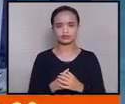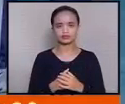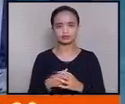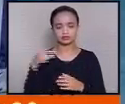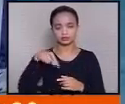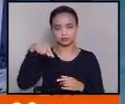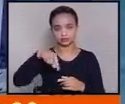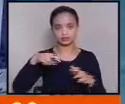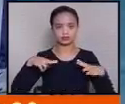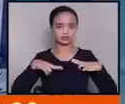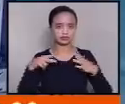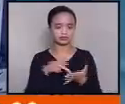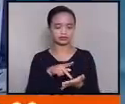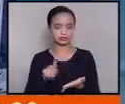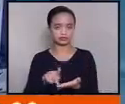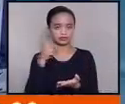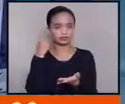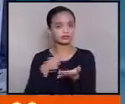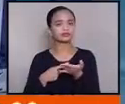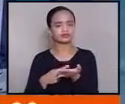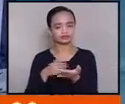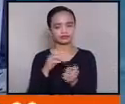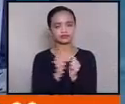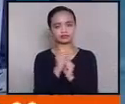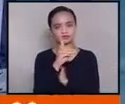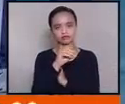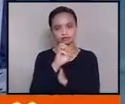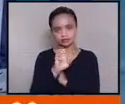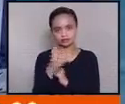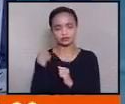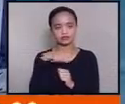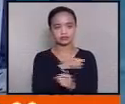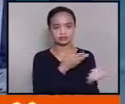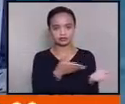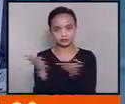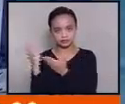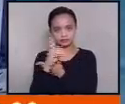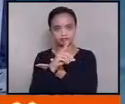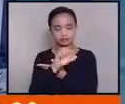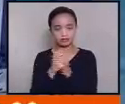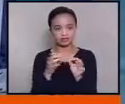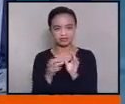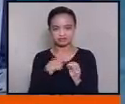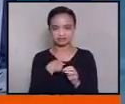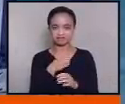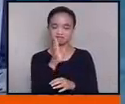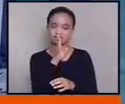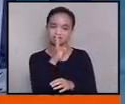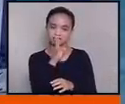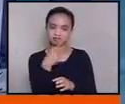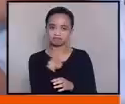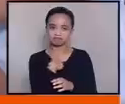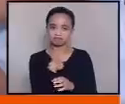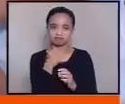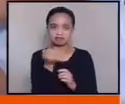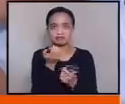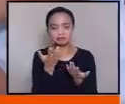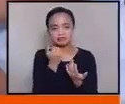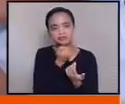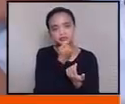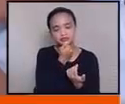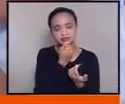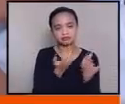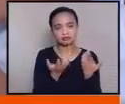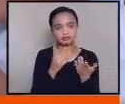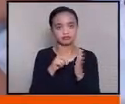Dito po sa holiday pay, ito nga po ang pag-uusapan din sa dole. Kaya nga po sa dole ko kayo dadalhin. Kasi kung magsasalita po ako rito na mali,